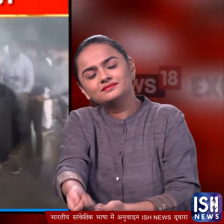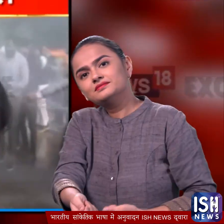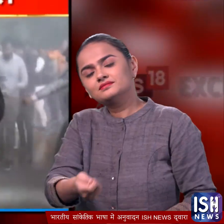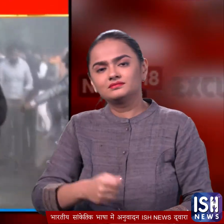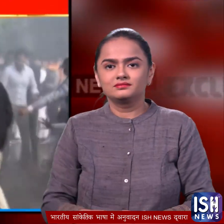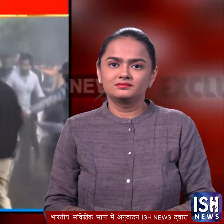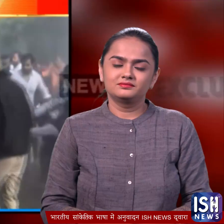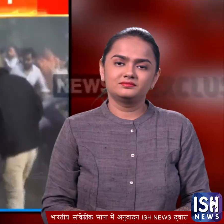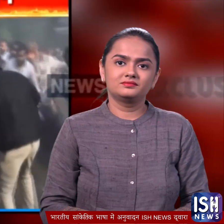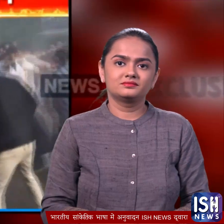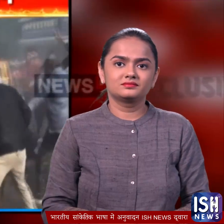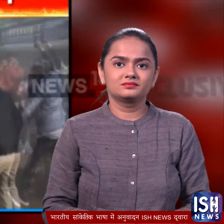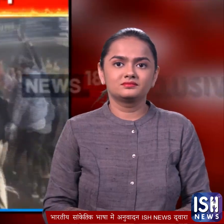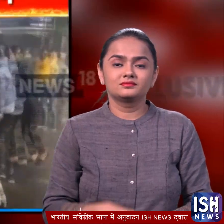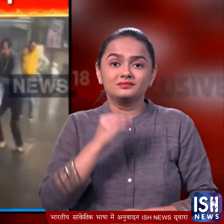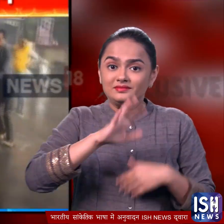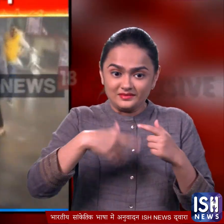जमकर खबर ली गई।